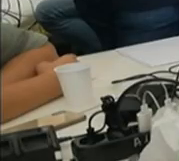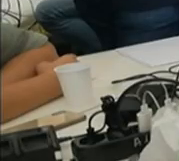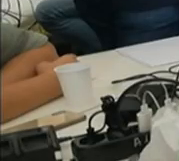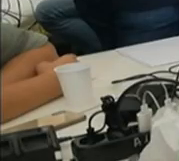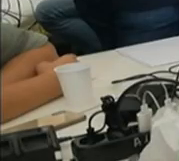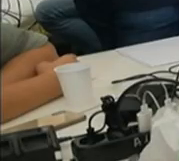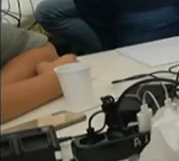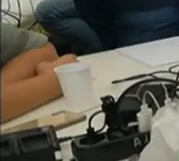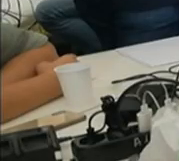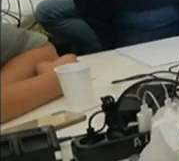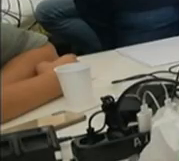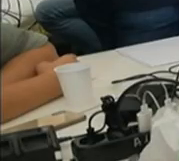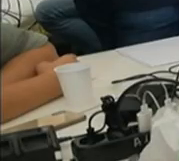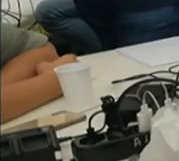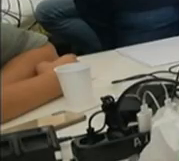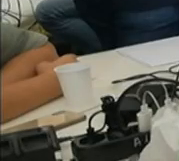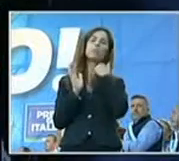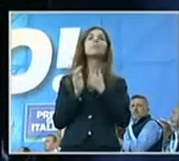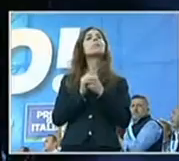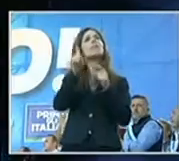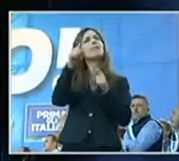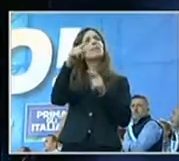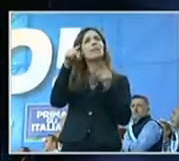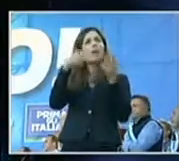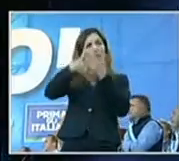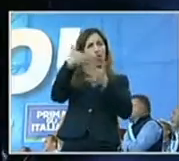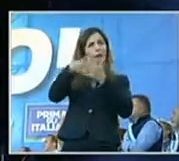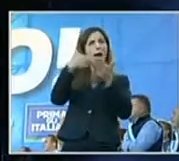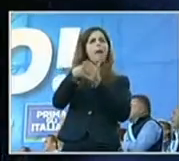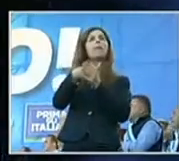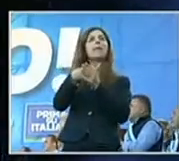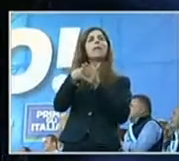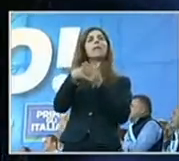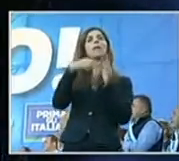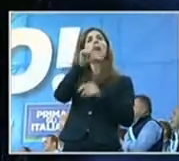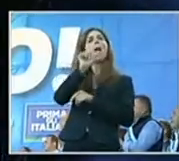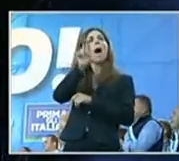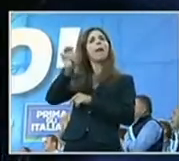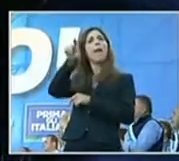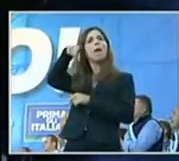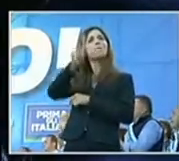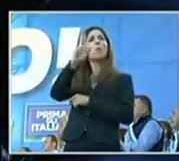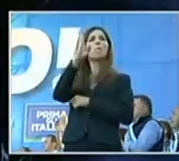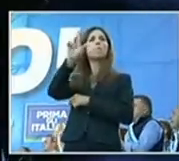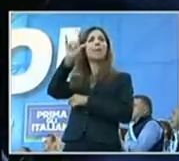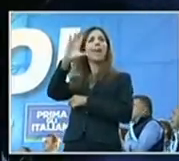differenza. Pensate che Repubblica oggi ha scritto negozi chiusi per paura di